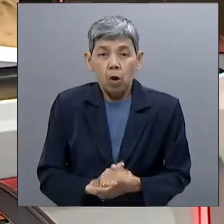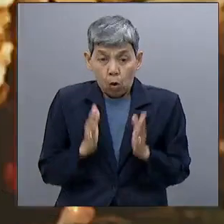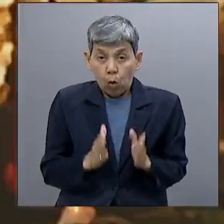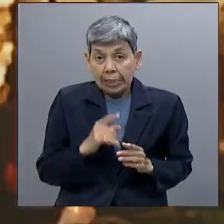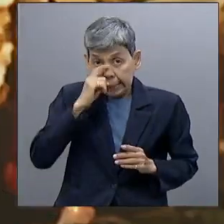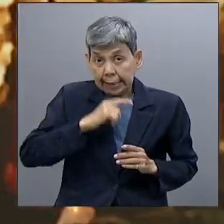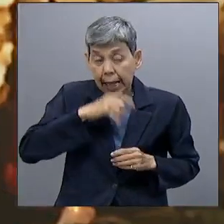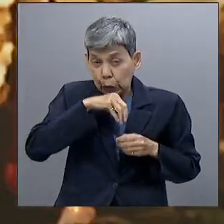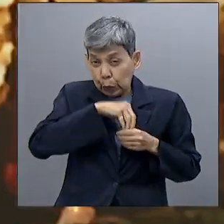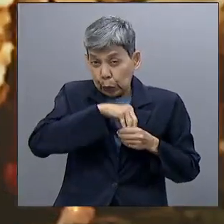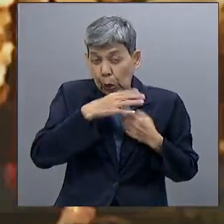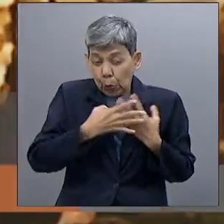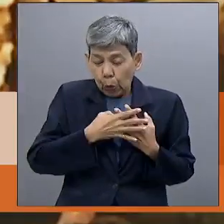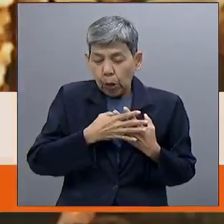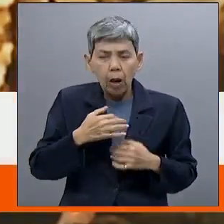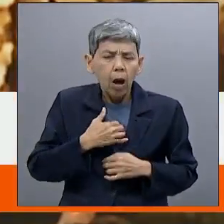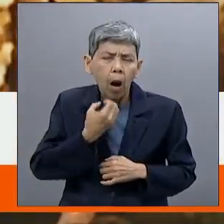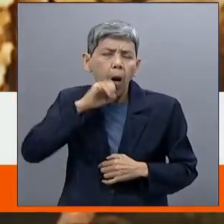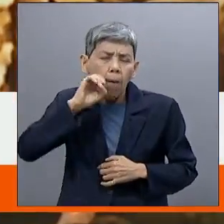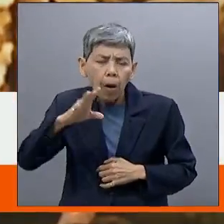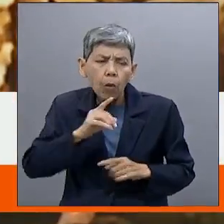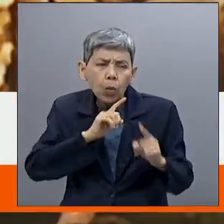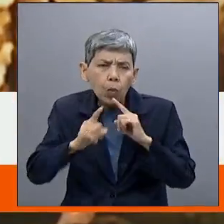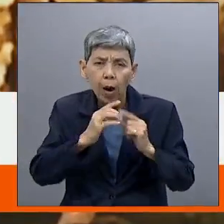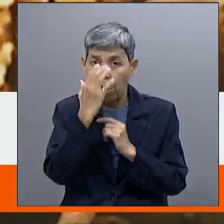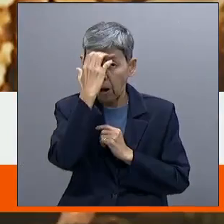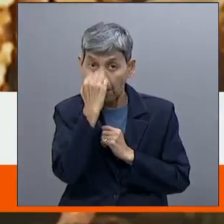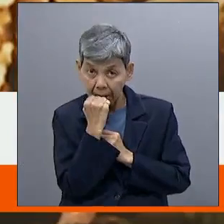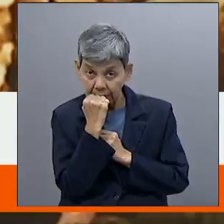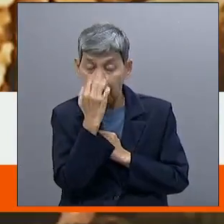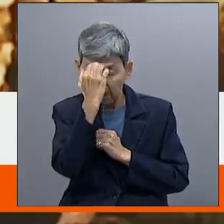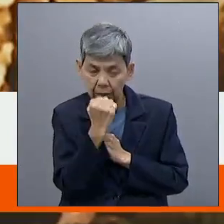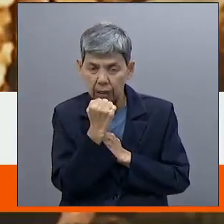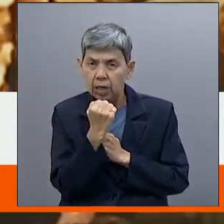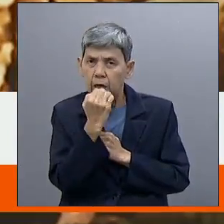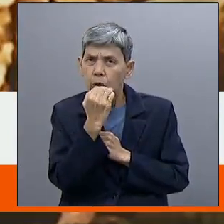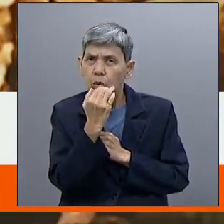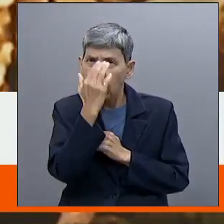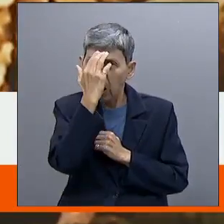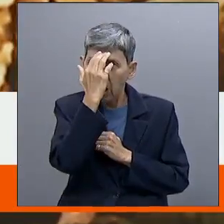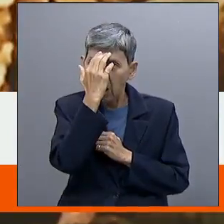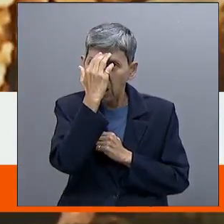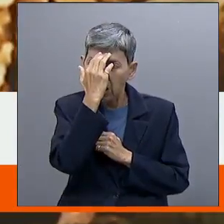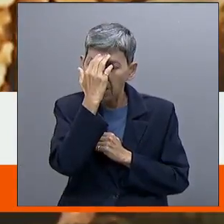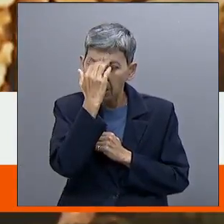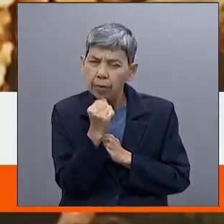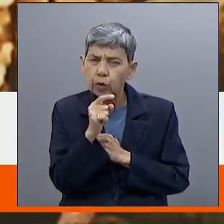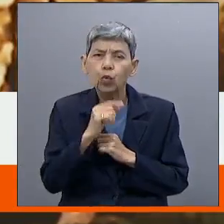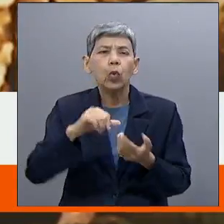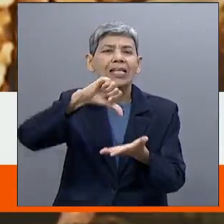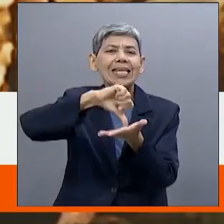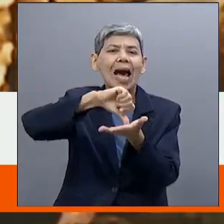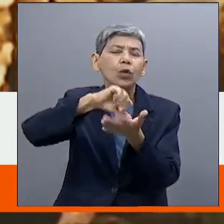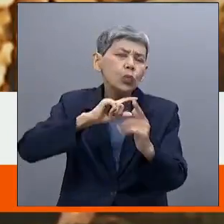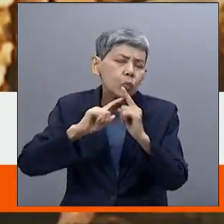ราอย่างน้อยเขาก็ประสานกับตัวแทนของฮามาสที่ อยู่ในประเทศประเทศอิหร่านน